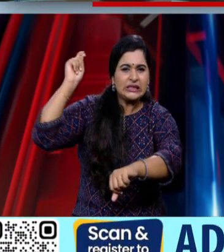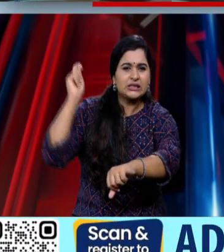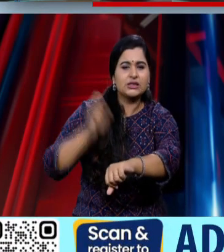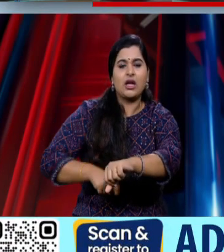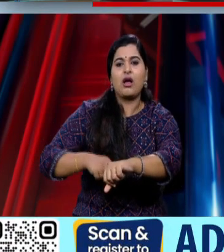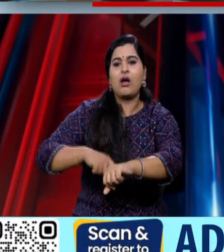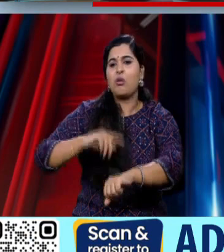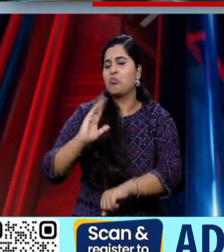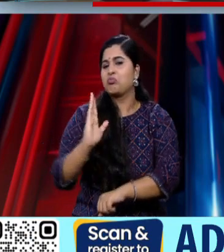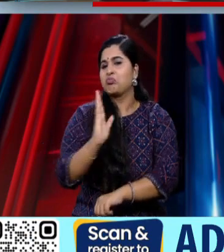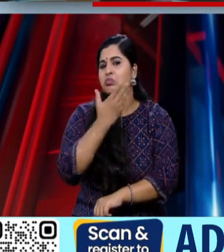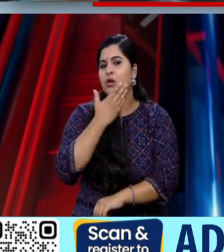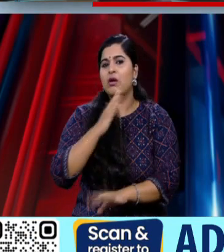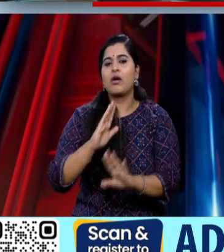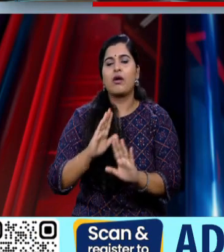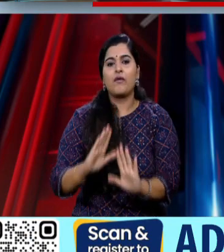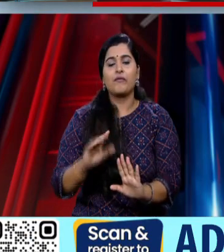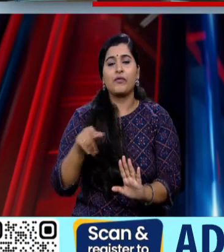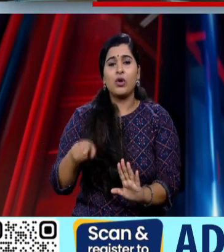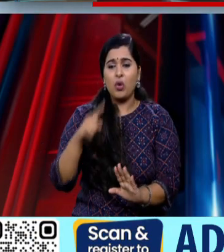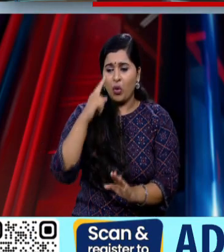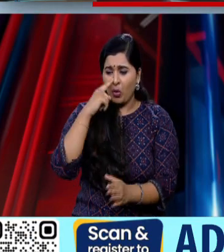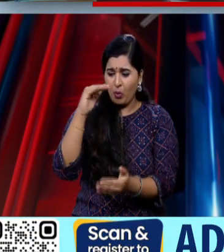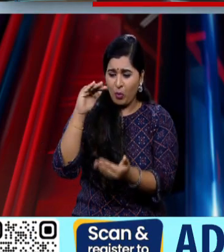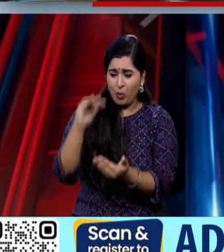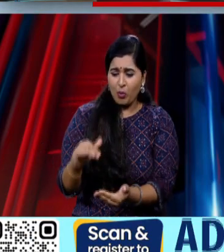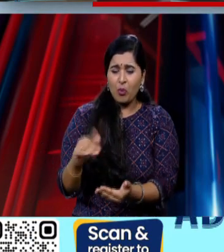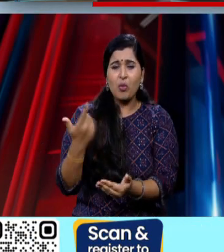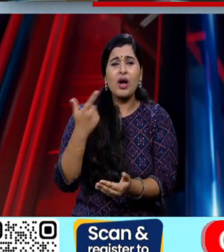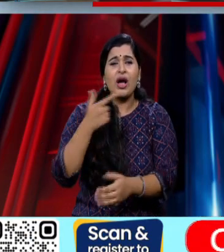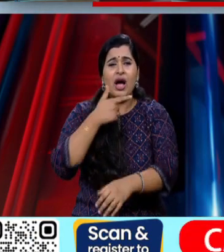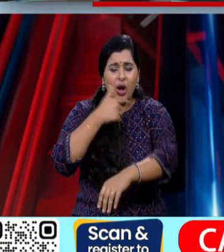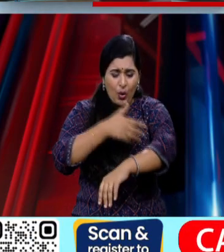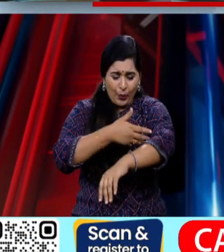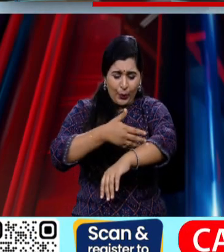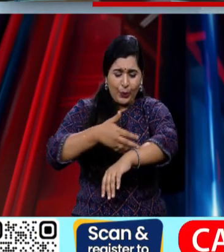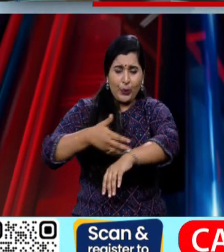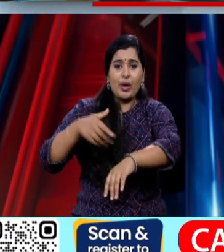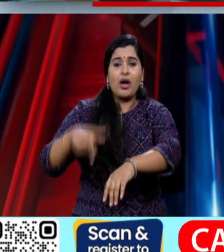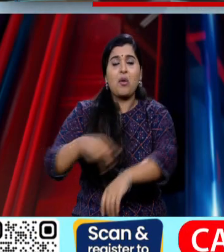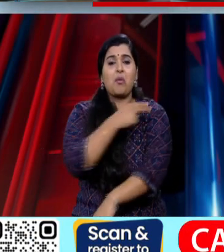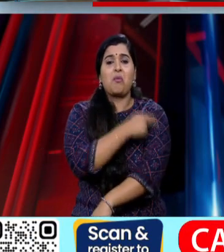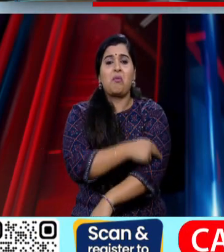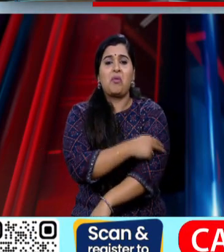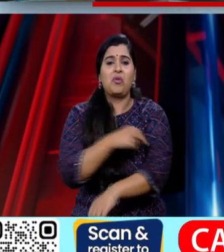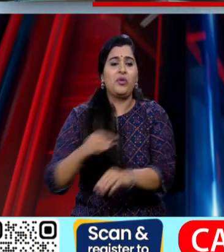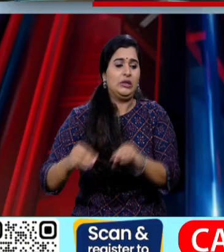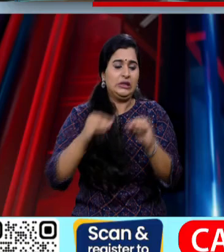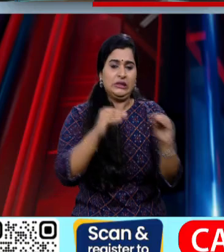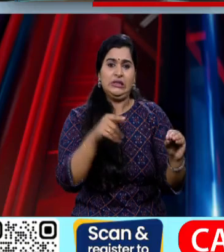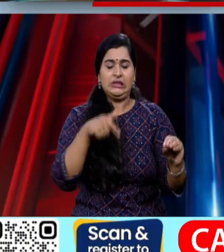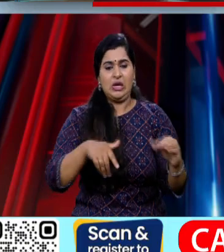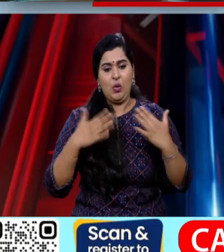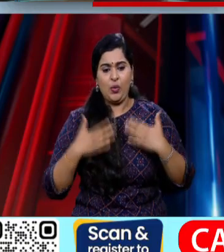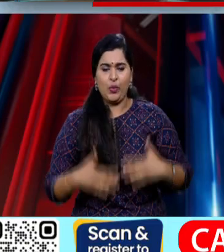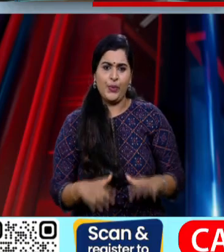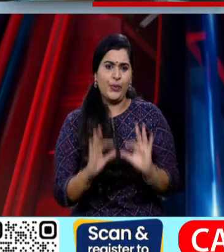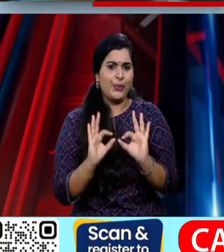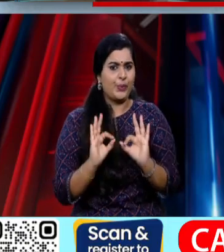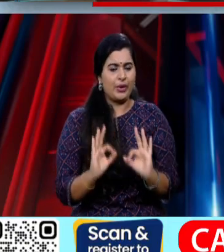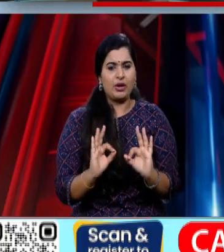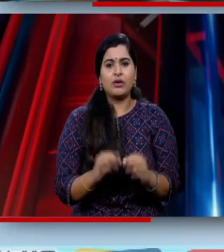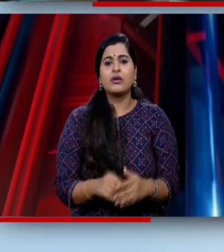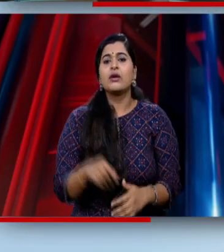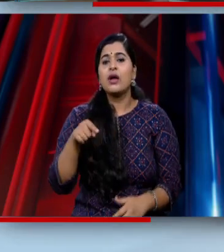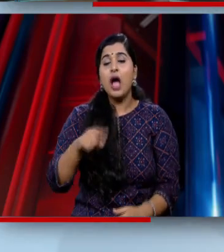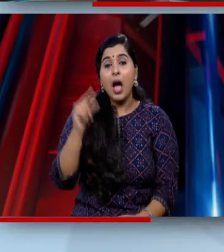ഇപ്പോൾ അറിയാൻ സാധിക്കുന്നത്. കുട്ടിയെ സാരമായ പൊള്ളലോടുകൂടി ആശുപത്രിയിൽ പ്രവേശിപ്പിച്ചിട്ടുണ്ട്. കുട്ടിയുടെ ആരോഗ്യനില തൃപ്തികരമാണെന്നാണ് മനസ്സിലാക്കുന്നത്. ഈ